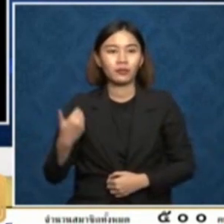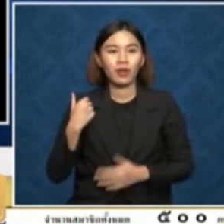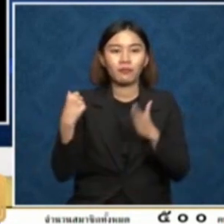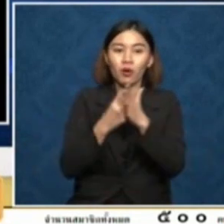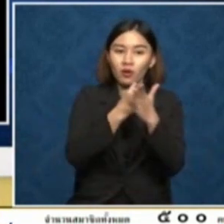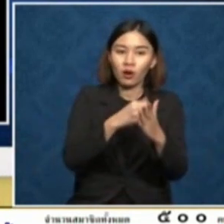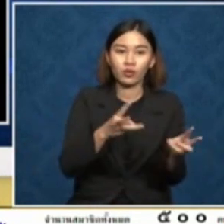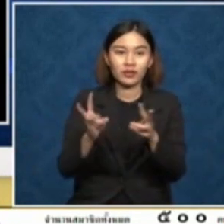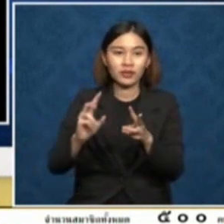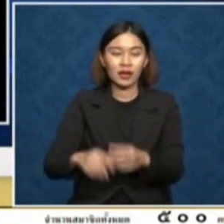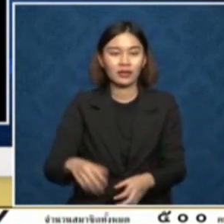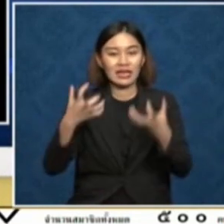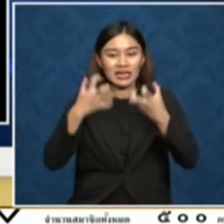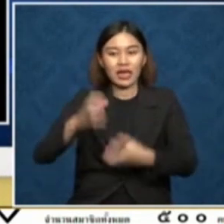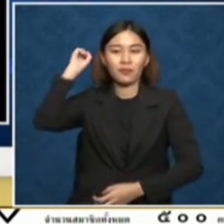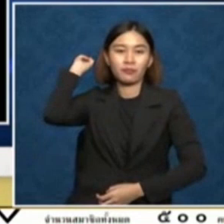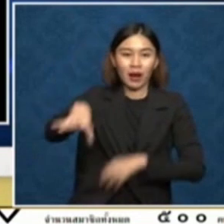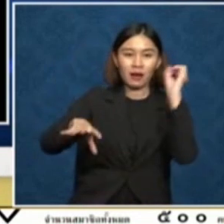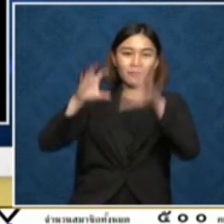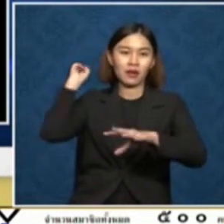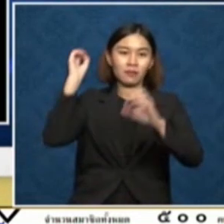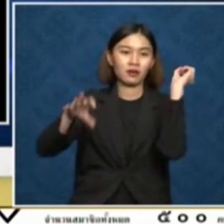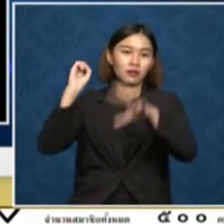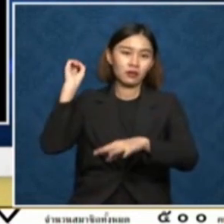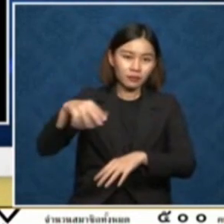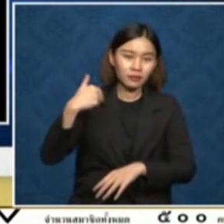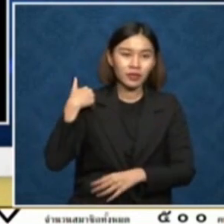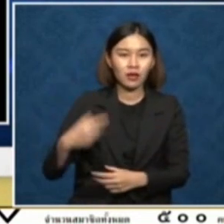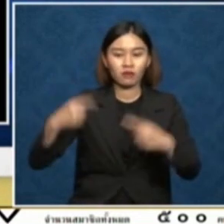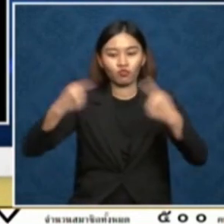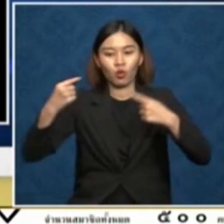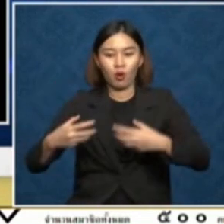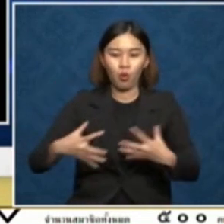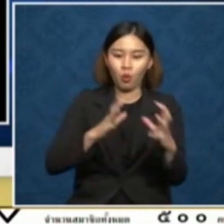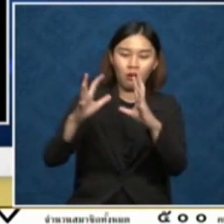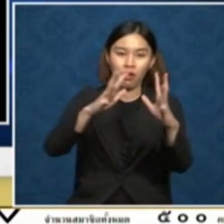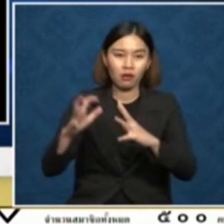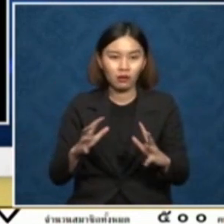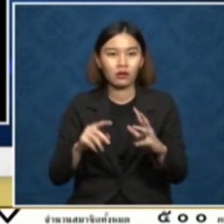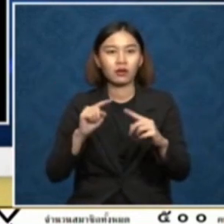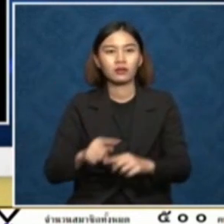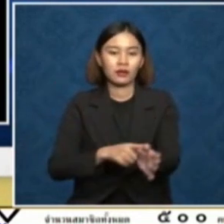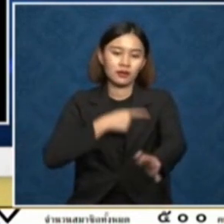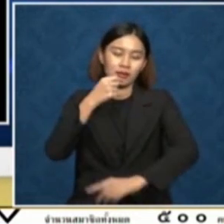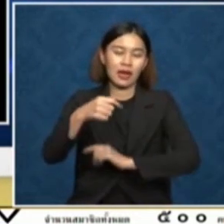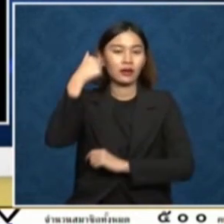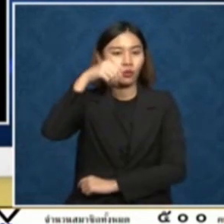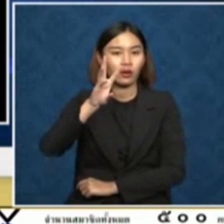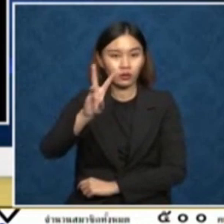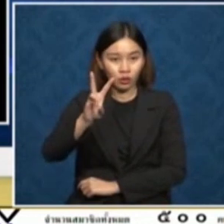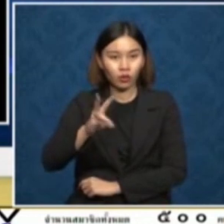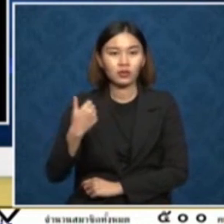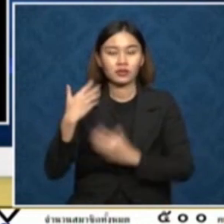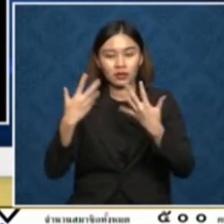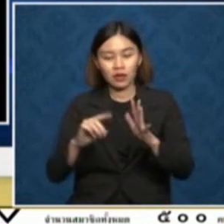ความหลากหลายทางเพศแต่ว่านี่เป็นครั้งแรกที่กลุ่มคนเหล่านี้จะไม่ยอมถูกกดหัวถูกลดทอนสิทธิความเป็นมนุษย์